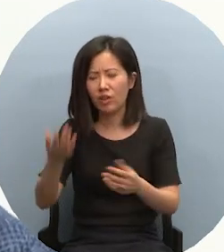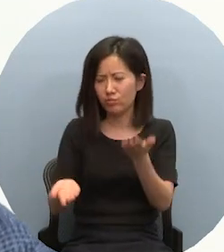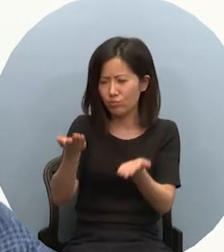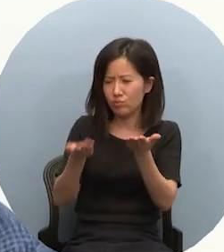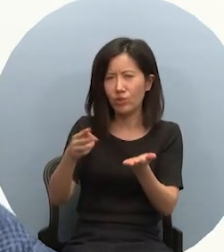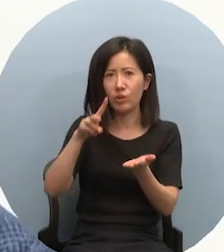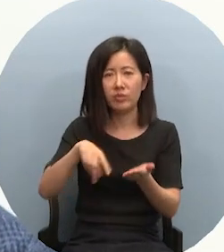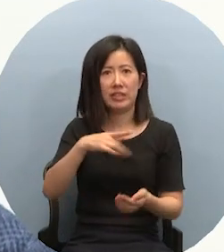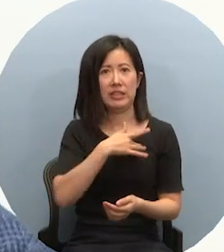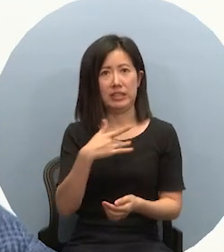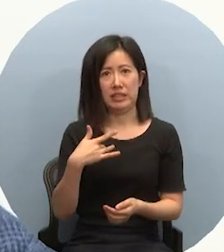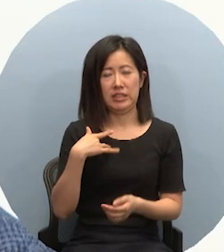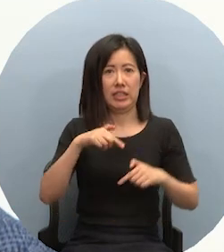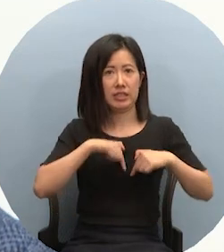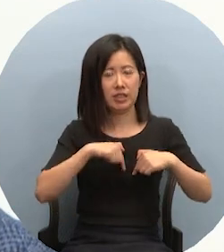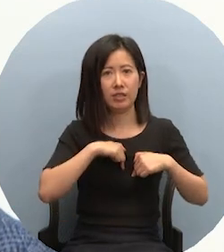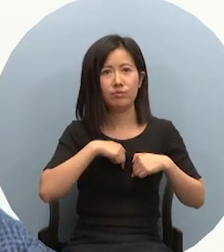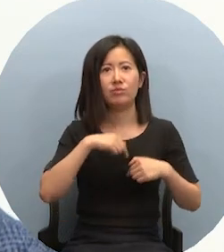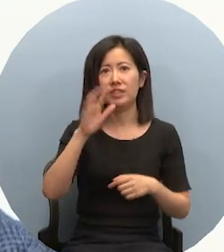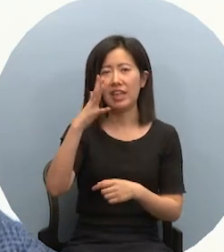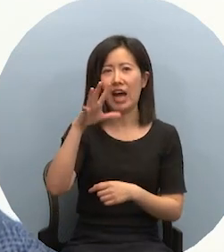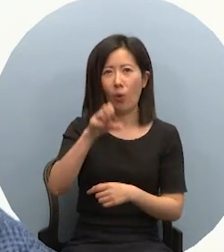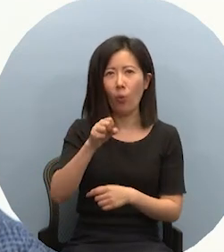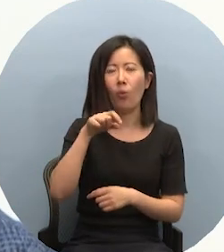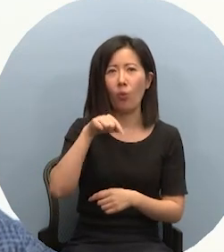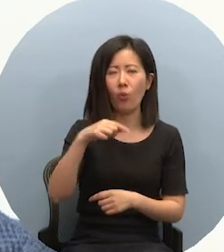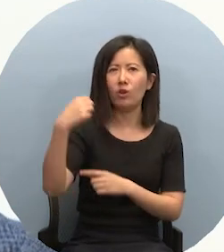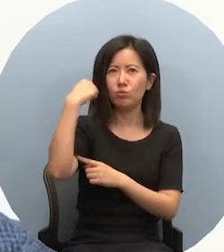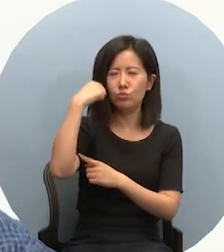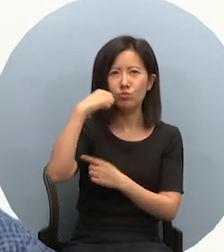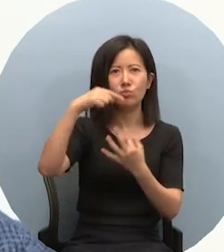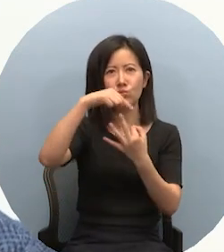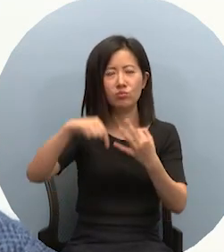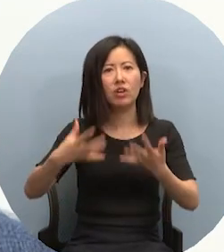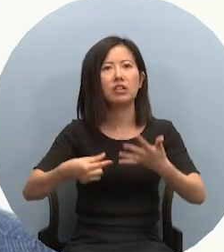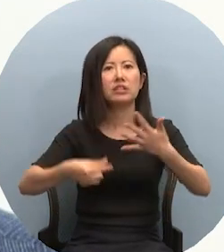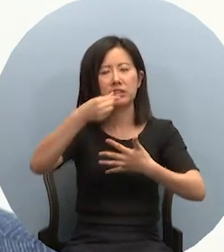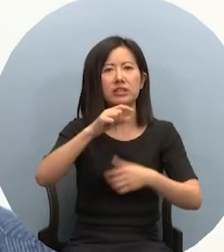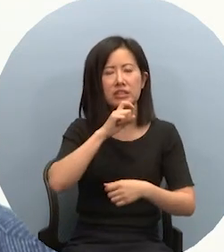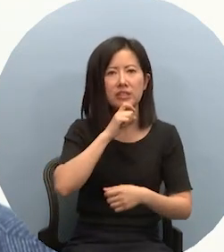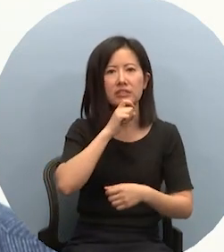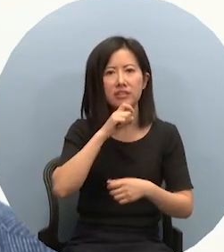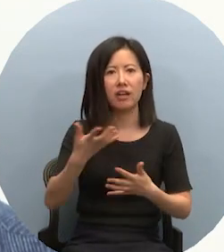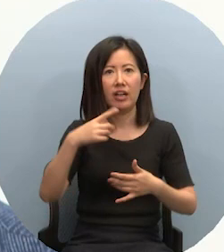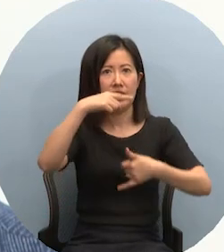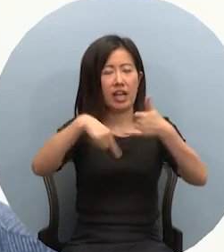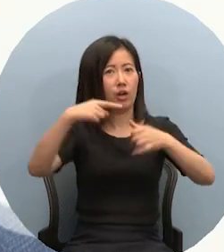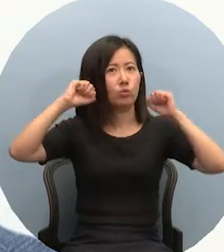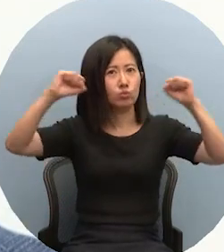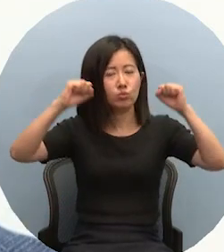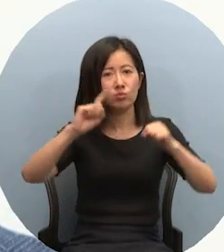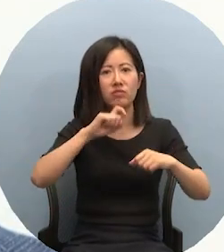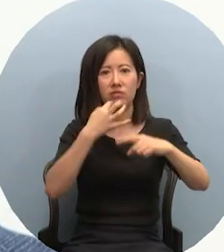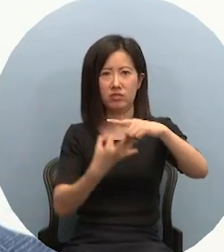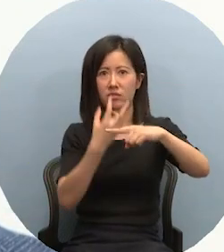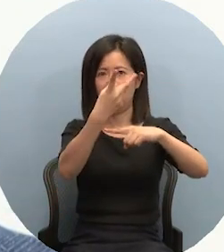咧就喺個心肺功能啦，同埋個肌肉手握力嗰方面啦，力量方面咧都係有進步。咁我哋睇睇關於嗰個體能活動量方面啦，大